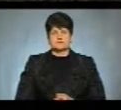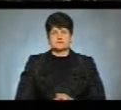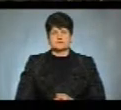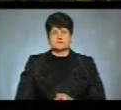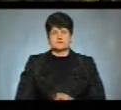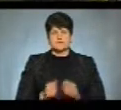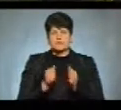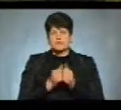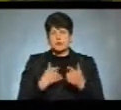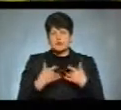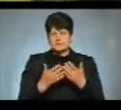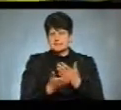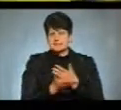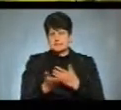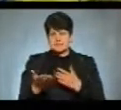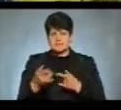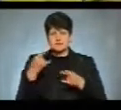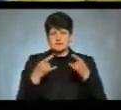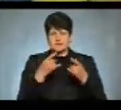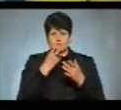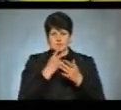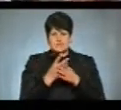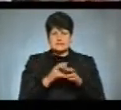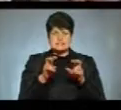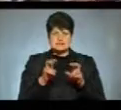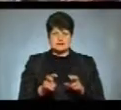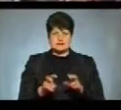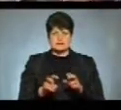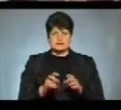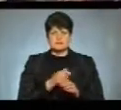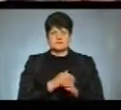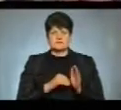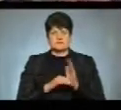Поруч зі сценою на екрані транслюють засідання парламентарів.